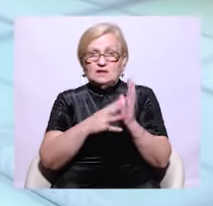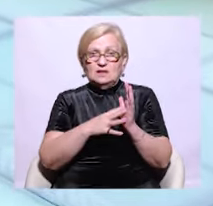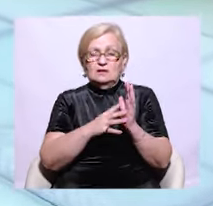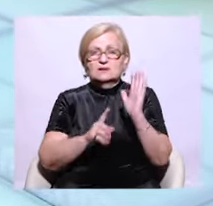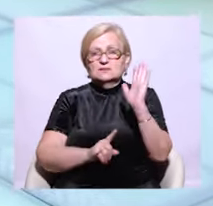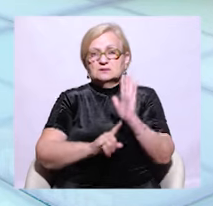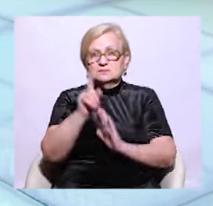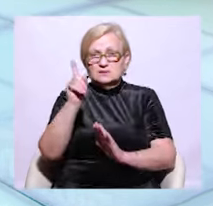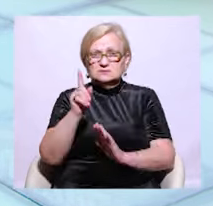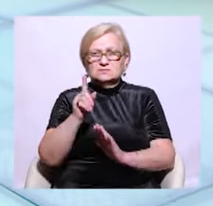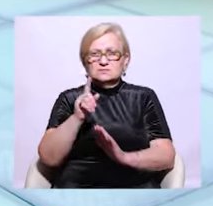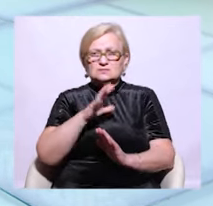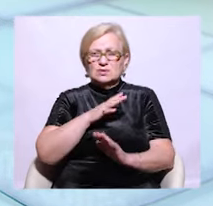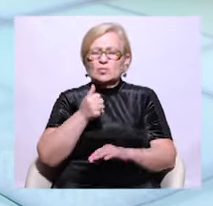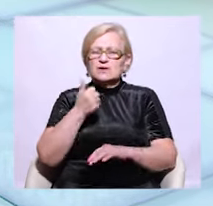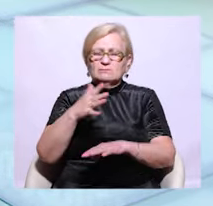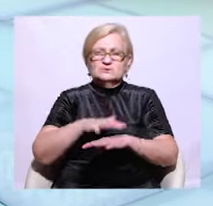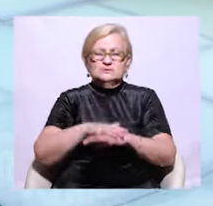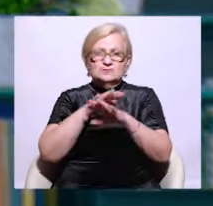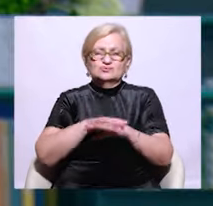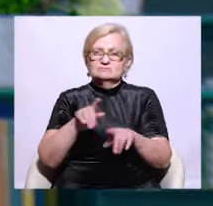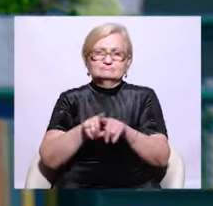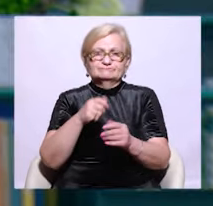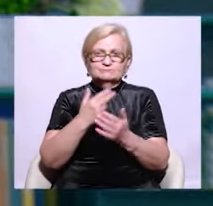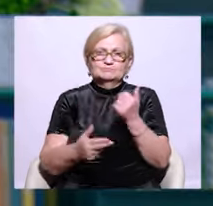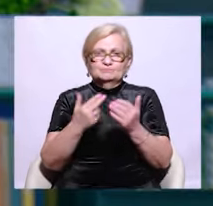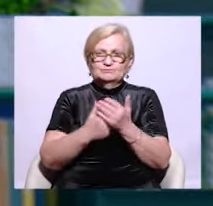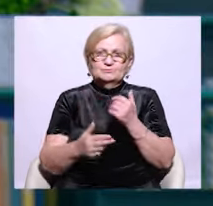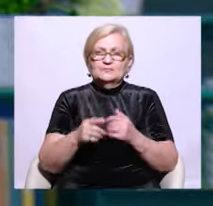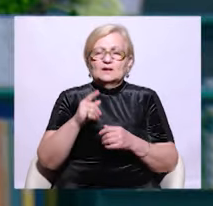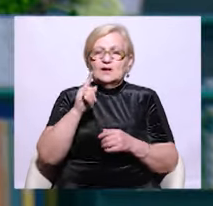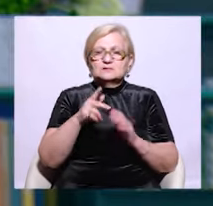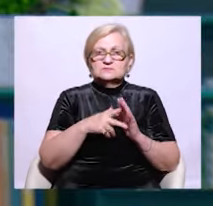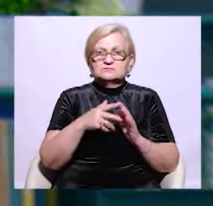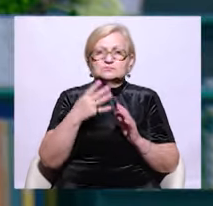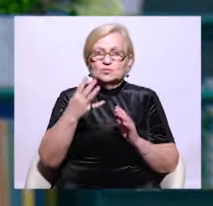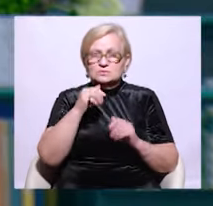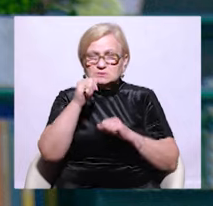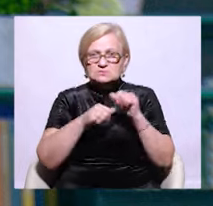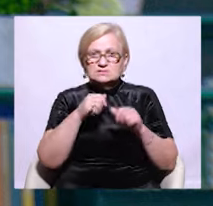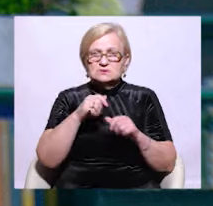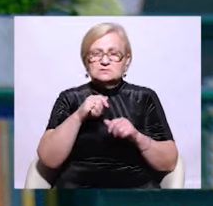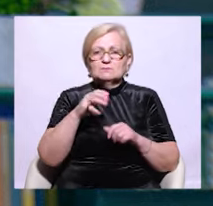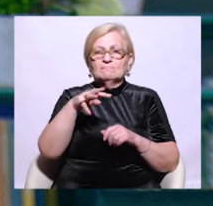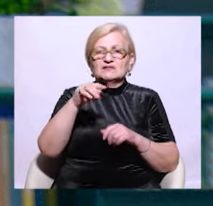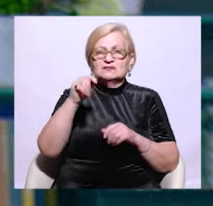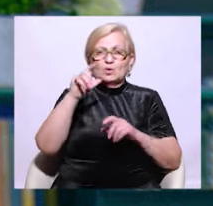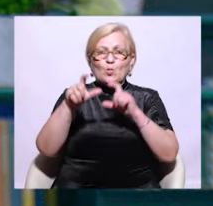საუკუნის დასაწყისიდან მოყოლებული, აი 1804 წლის ფიულეთის აჯანყებიდან მოყოლებული, ჩვენ